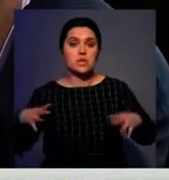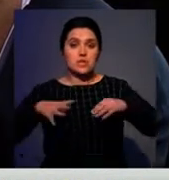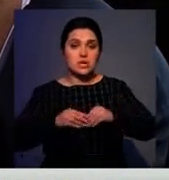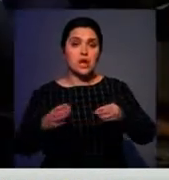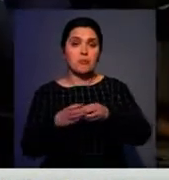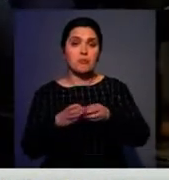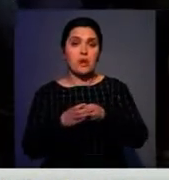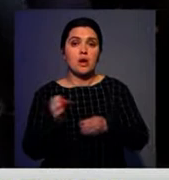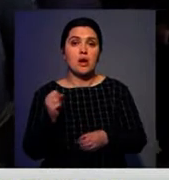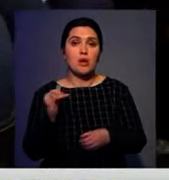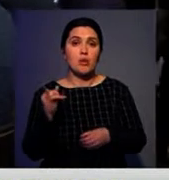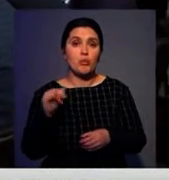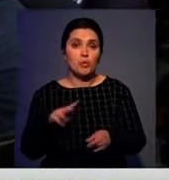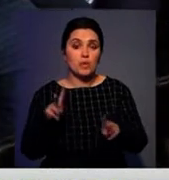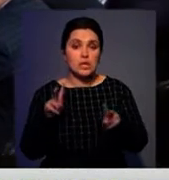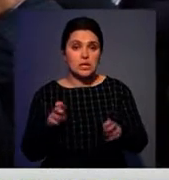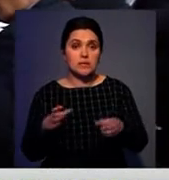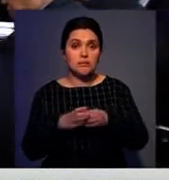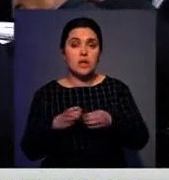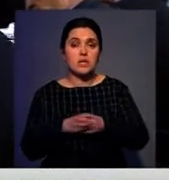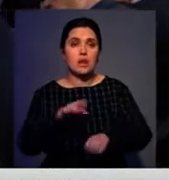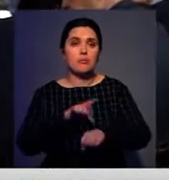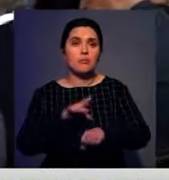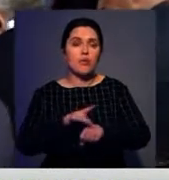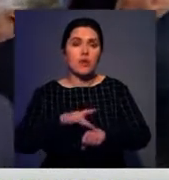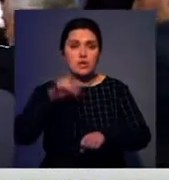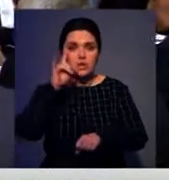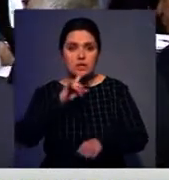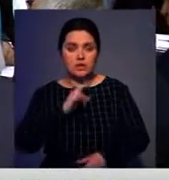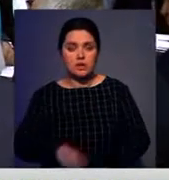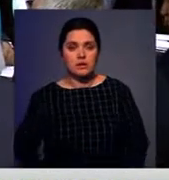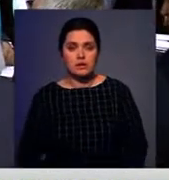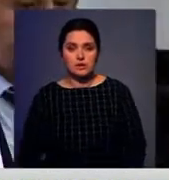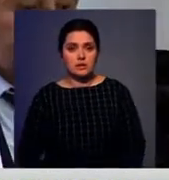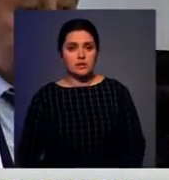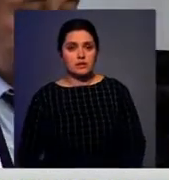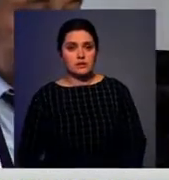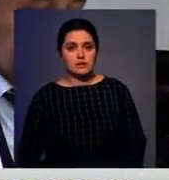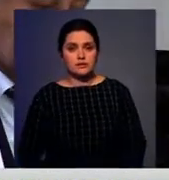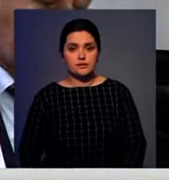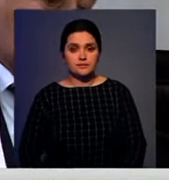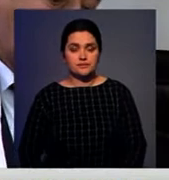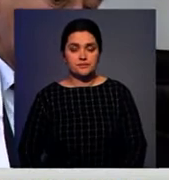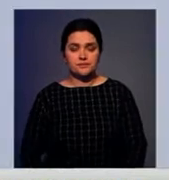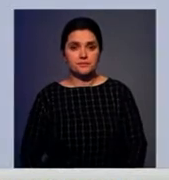2015 году произошло слияние партии АОЛ с партией патриотов Казахстана.